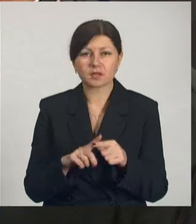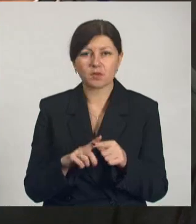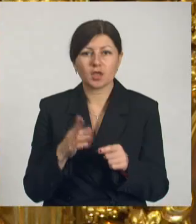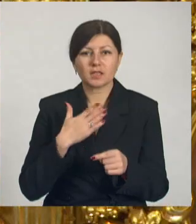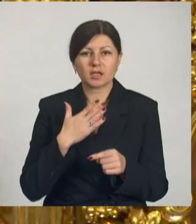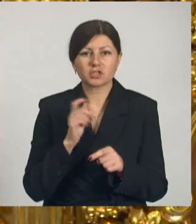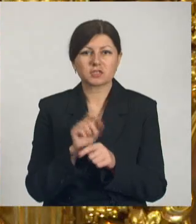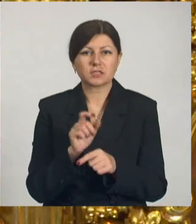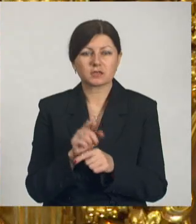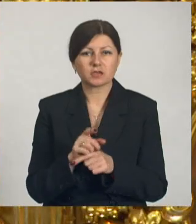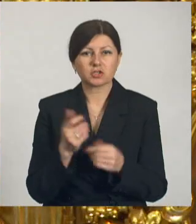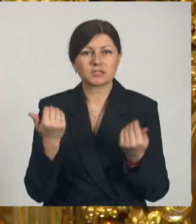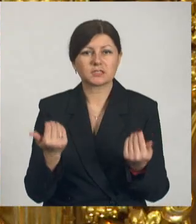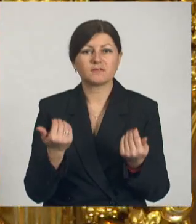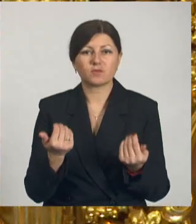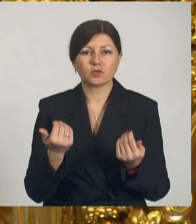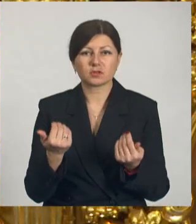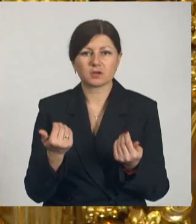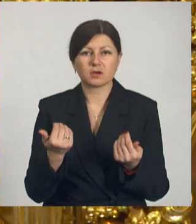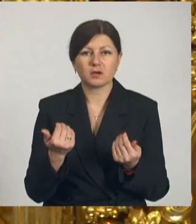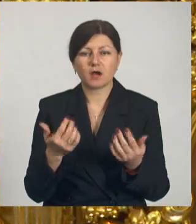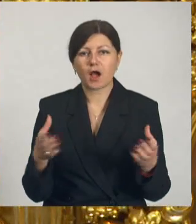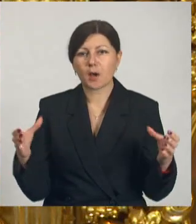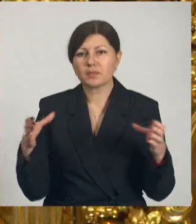наша задача сегодня